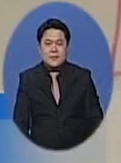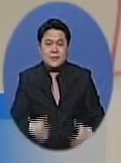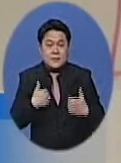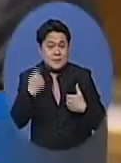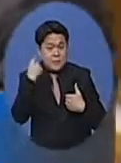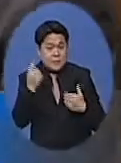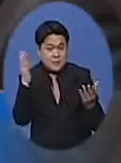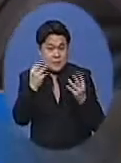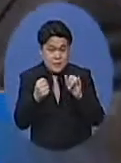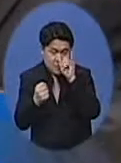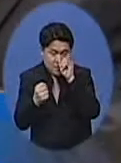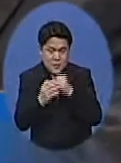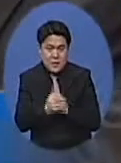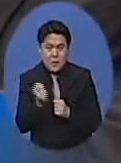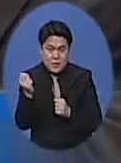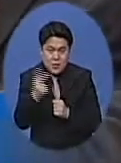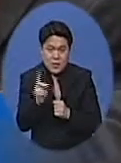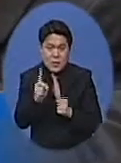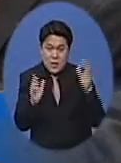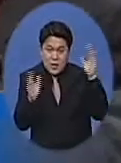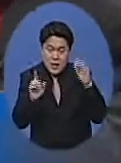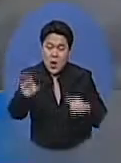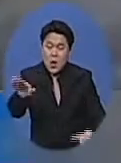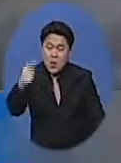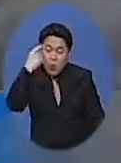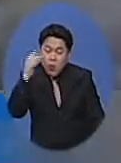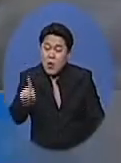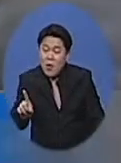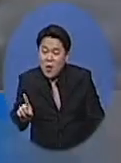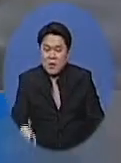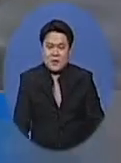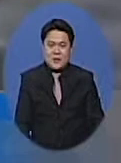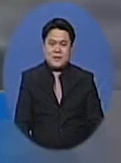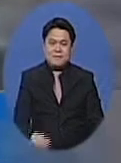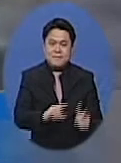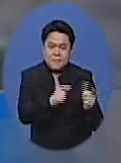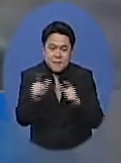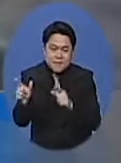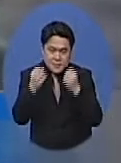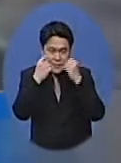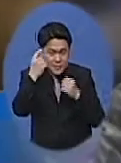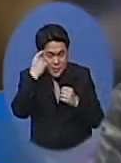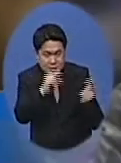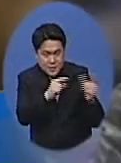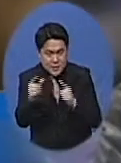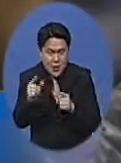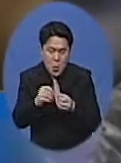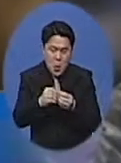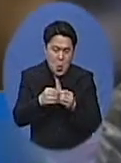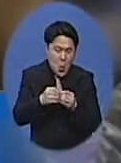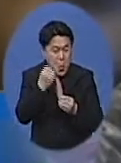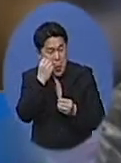학생이 많이 있었습니다. 이제 특히 한 학생한테 제가 물어보니까 정말 다양한, 정말 창의적인,